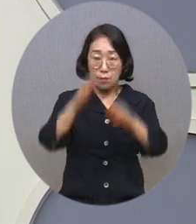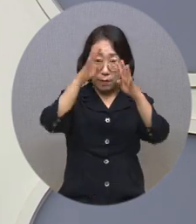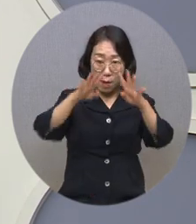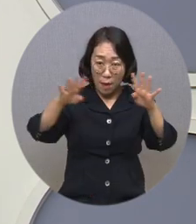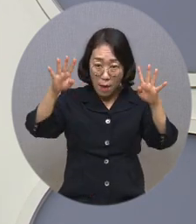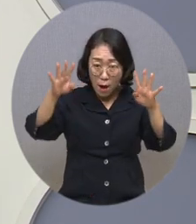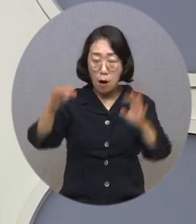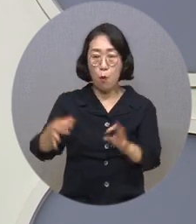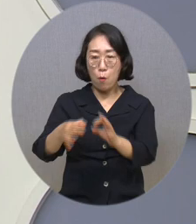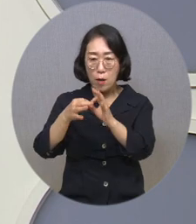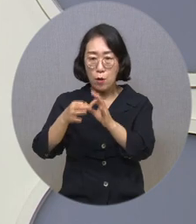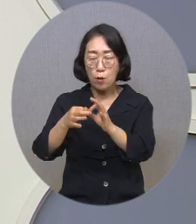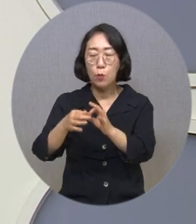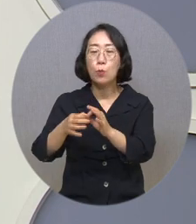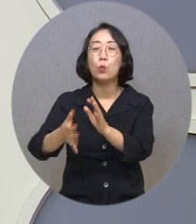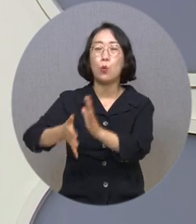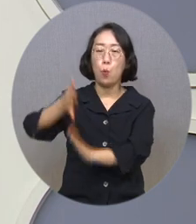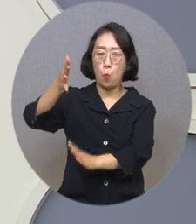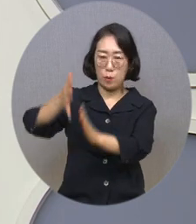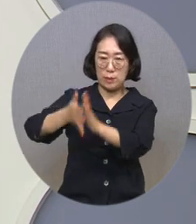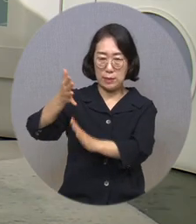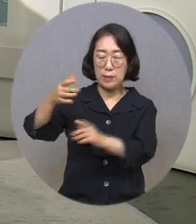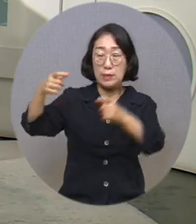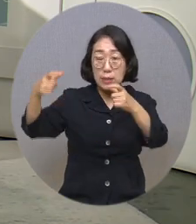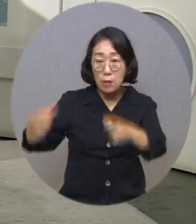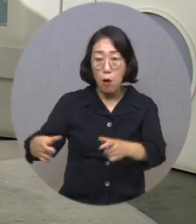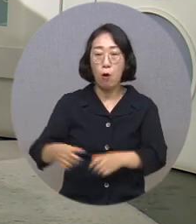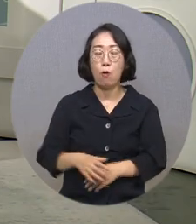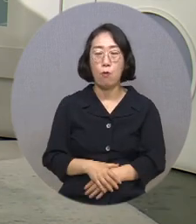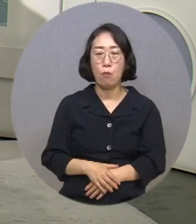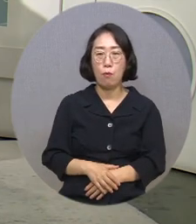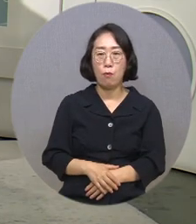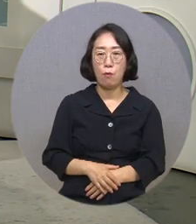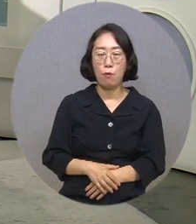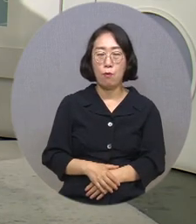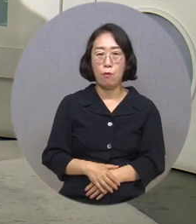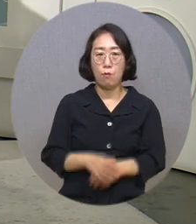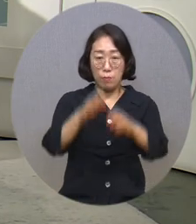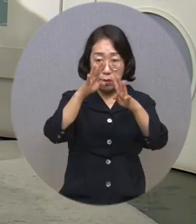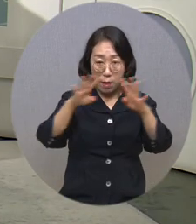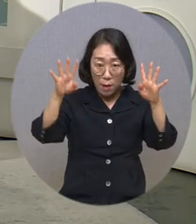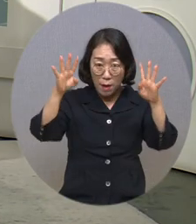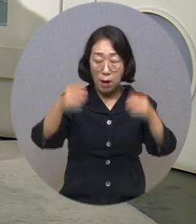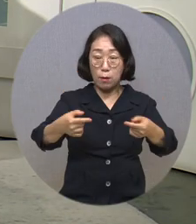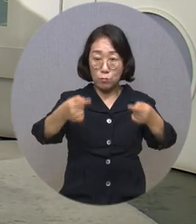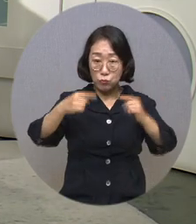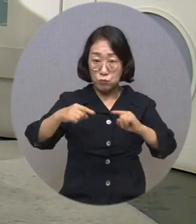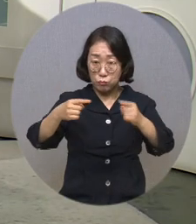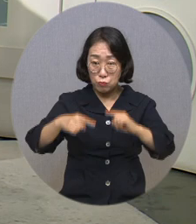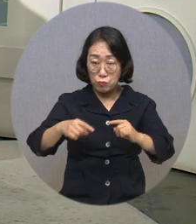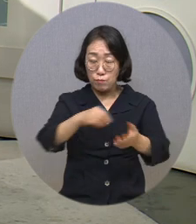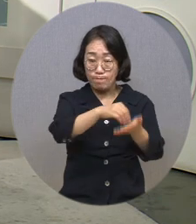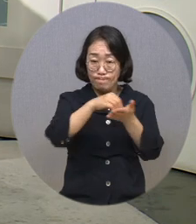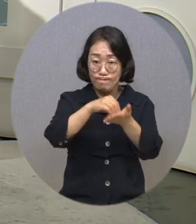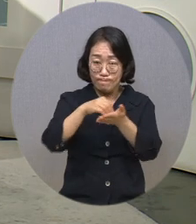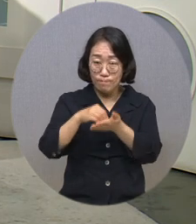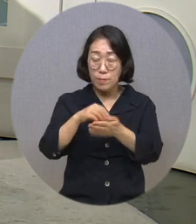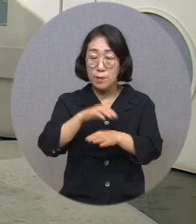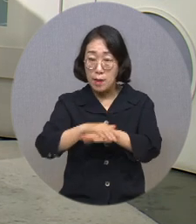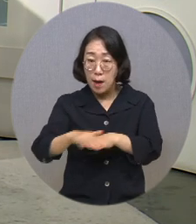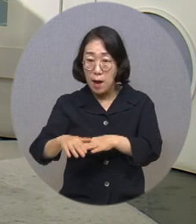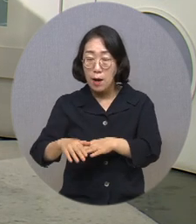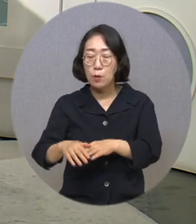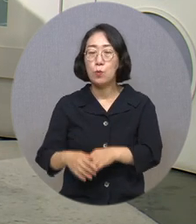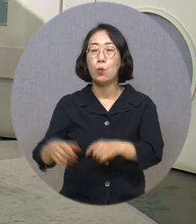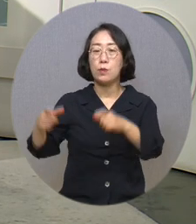유니버시티로 지역으로 인해서 한번 어? 또 대학도 잘 살고 또 잘 되고 또 대학으로 인해서 지역도 잘